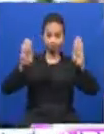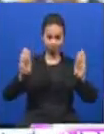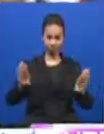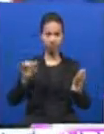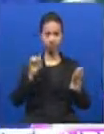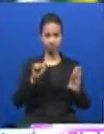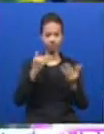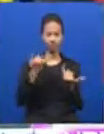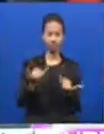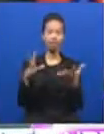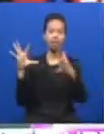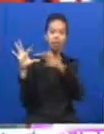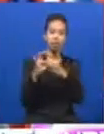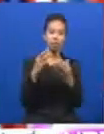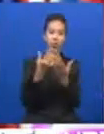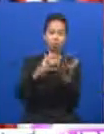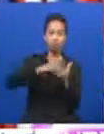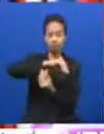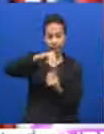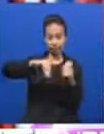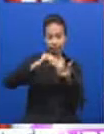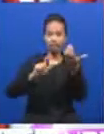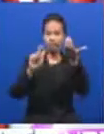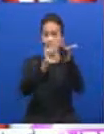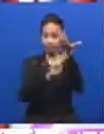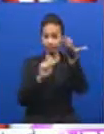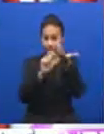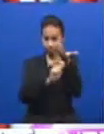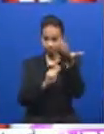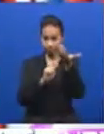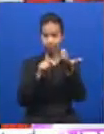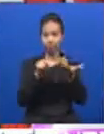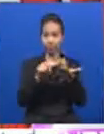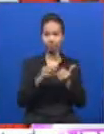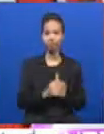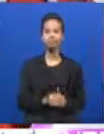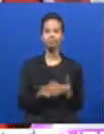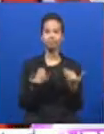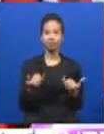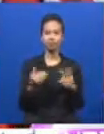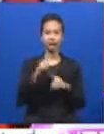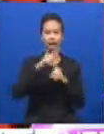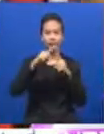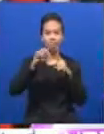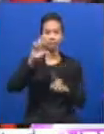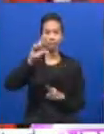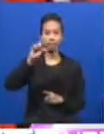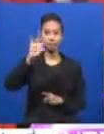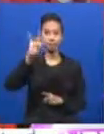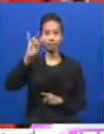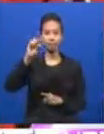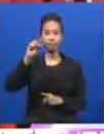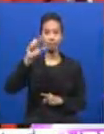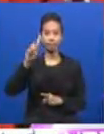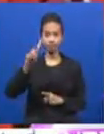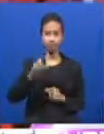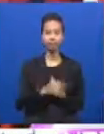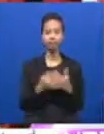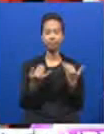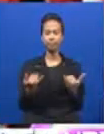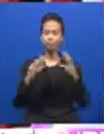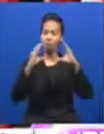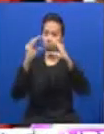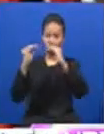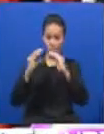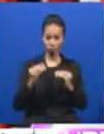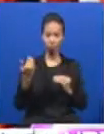เศรษฐกิจและสังคมแห่งเอเชียแปซิฟิกหรือ Sเก็บสมัยที่ 71ณศูนย์ประชุมสหประชาชาติซึ่งการ